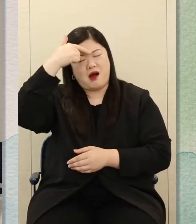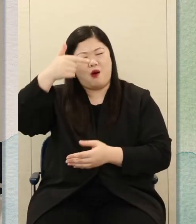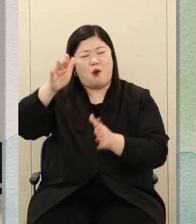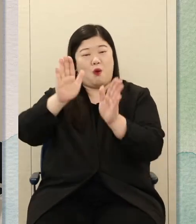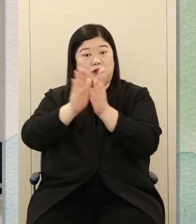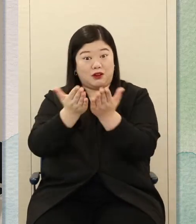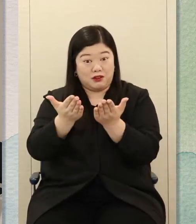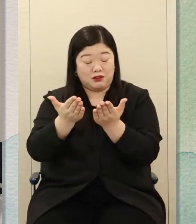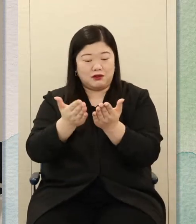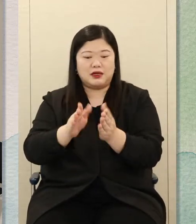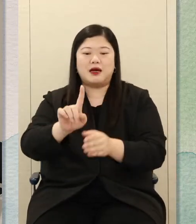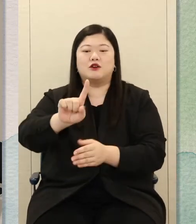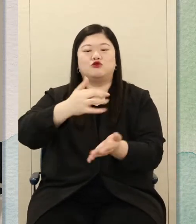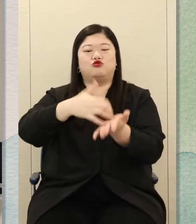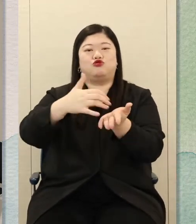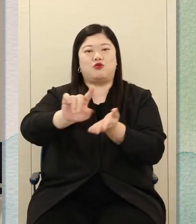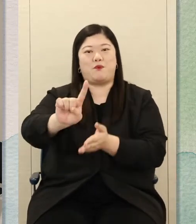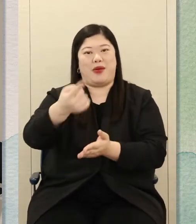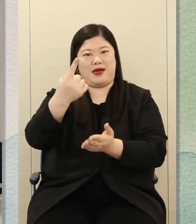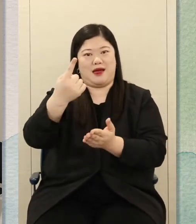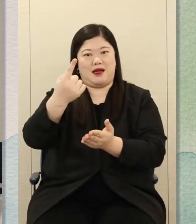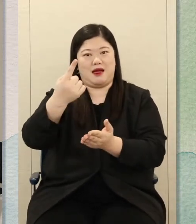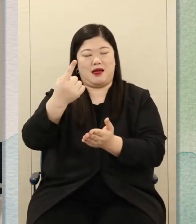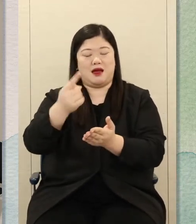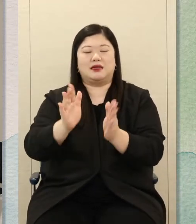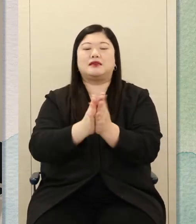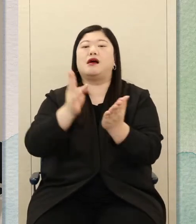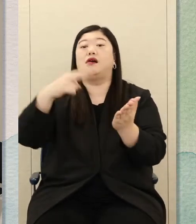달에 한 권씩 읽으시거든요. 근데 지금